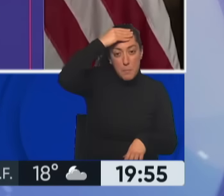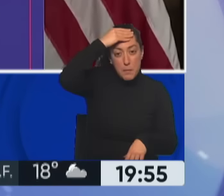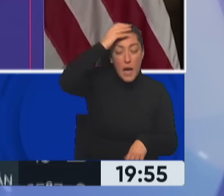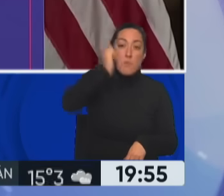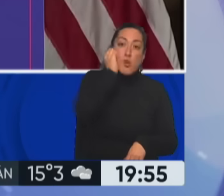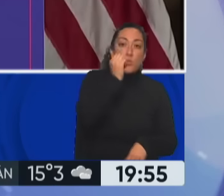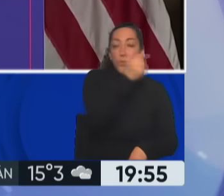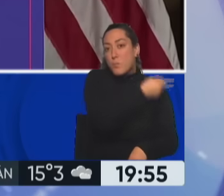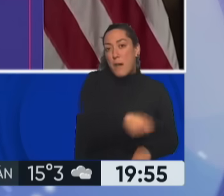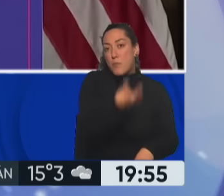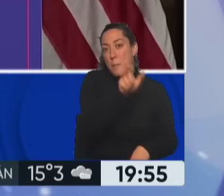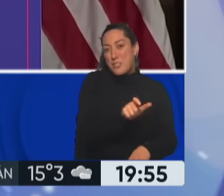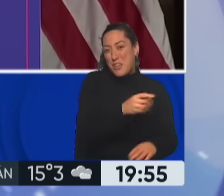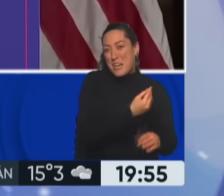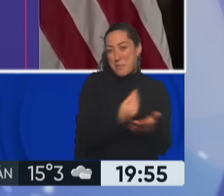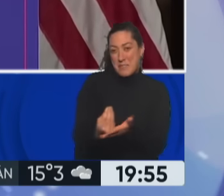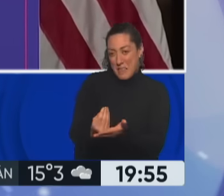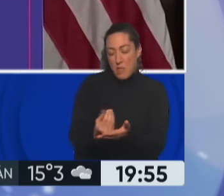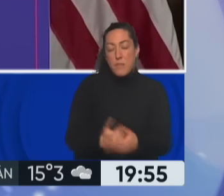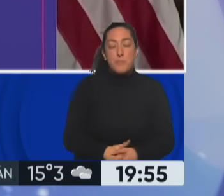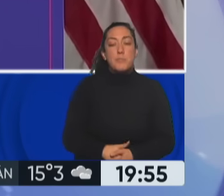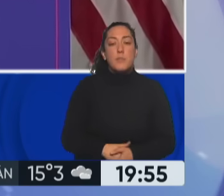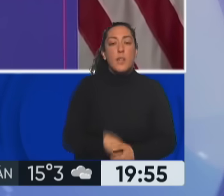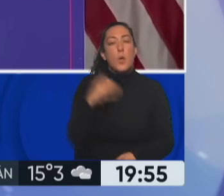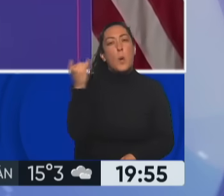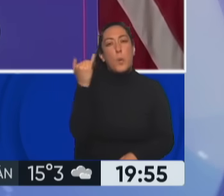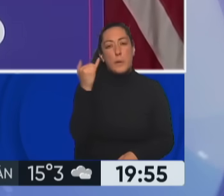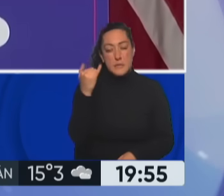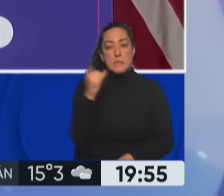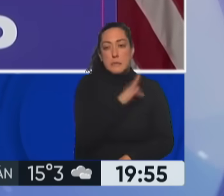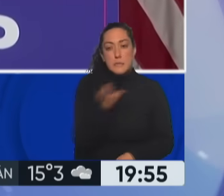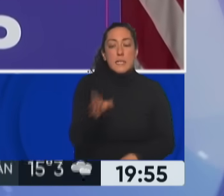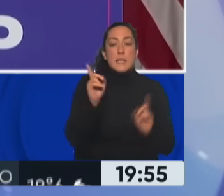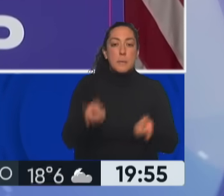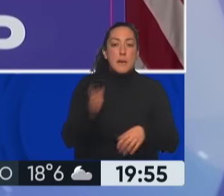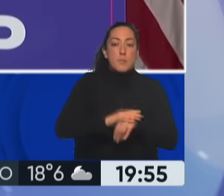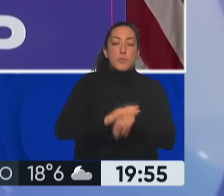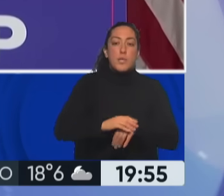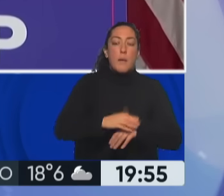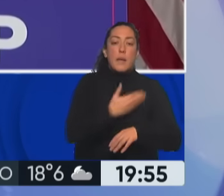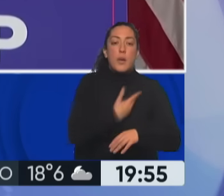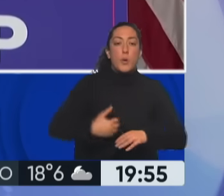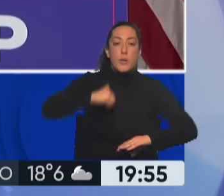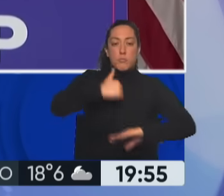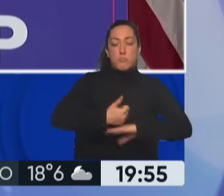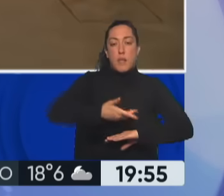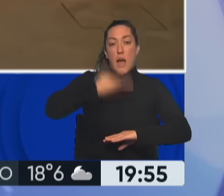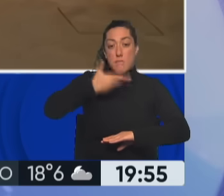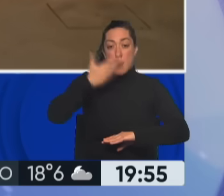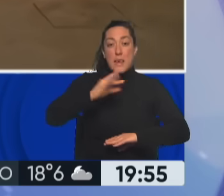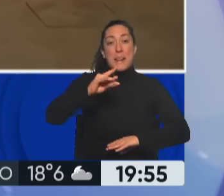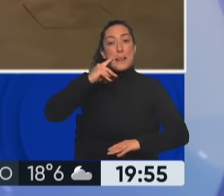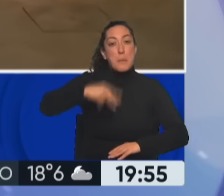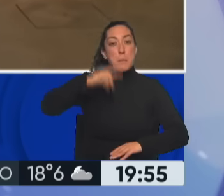Se espera entre el miércoles y el jueves esta visita. Habló también el portavoz del gobierno, Dmitry Peskov. Si les parece, escuchamos